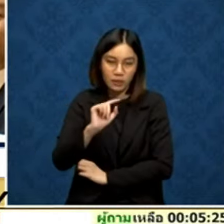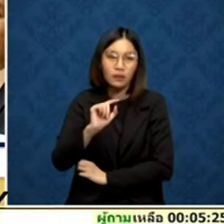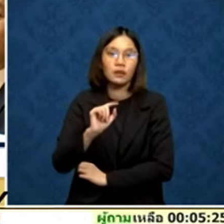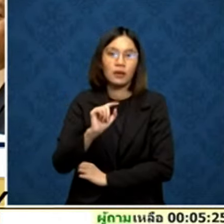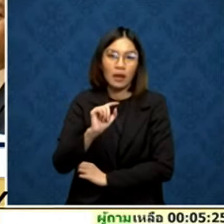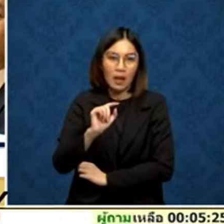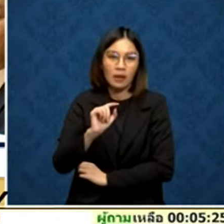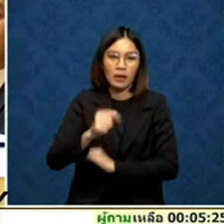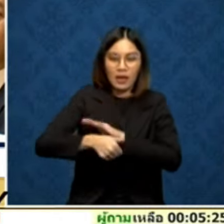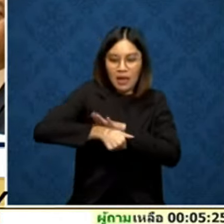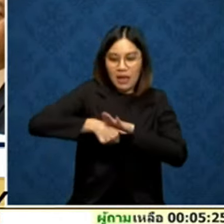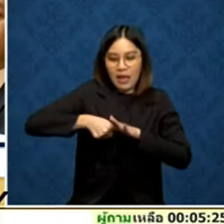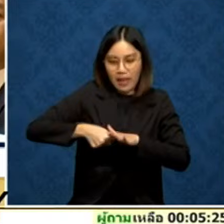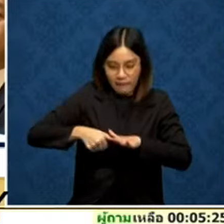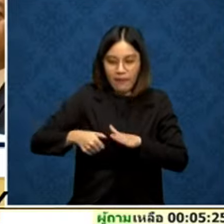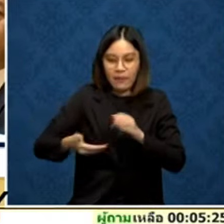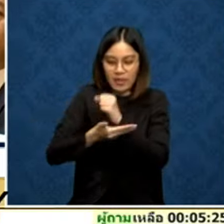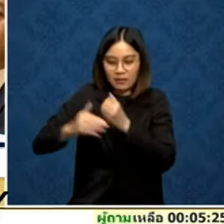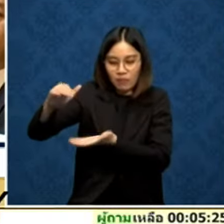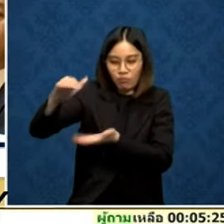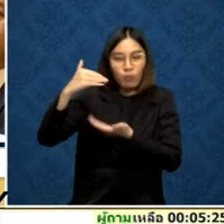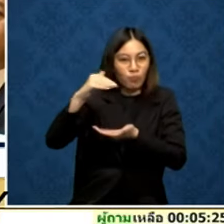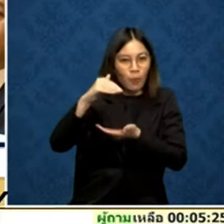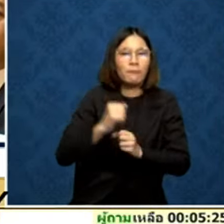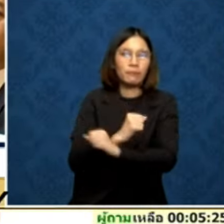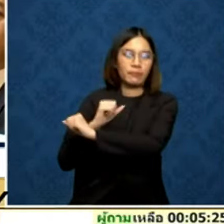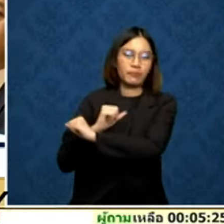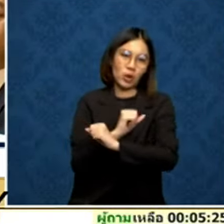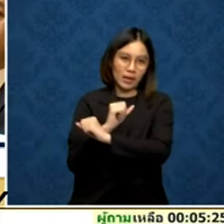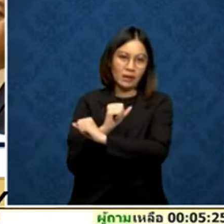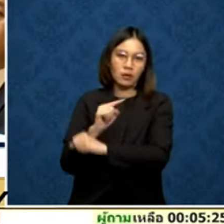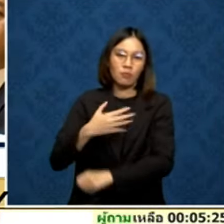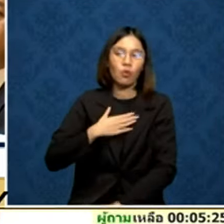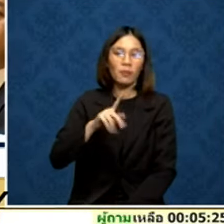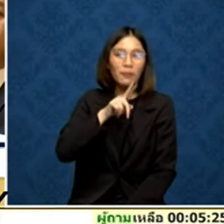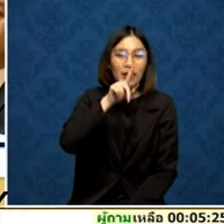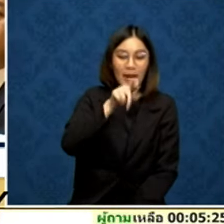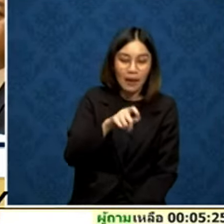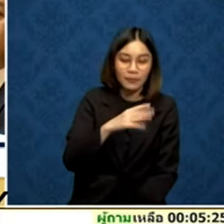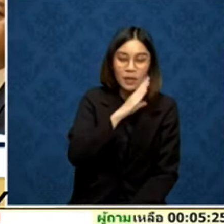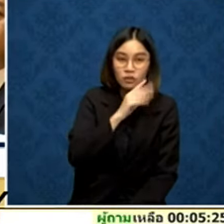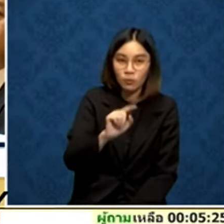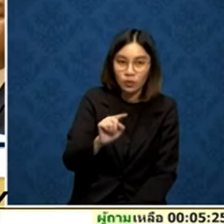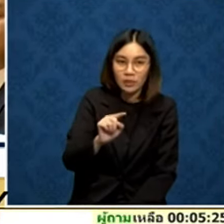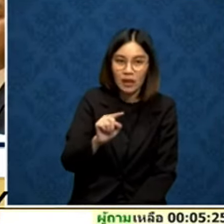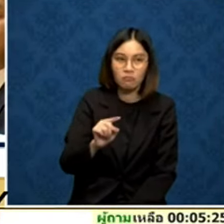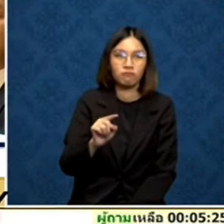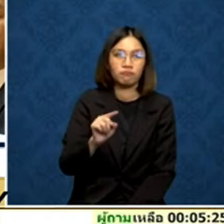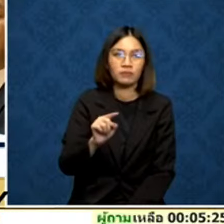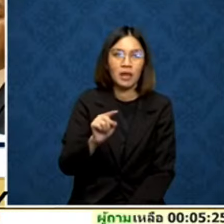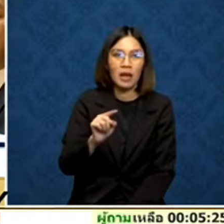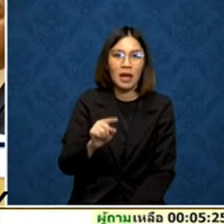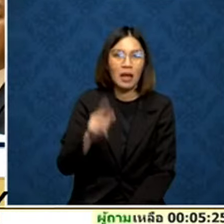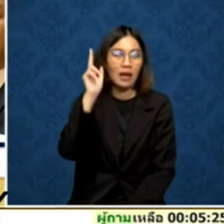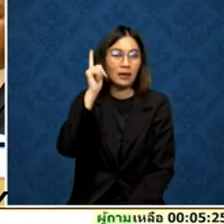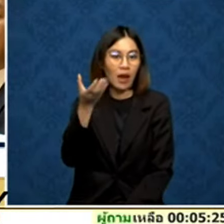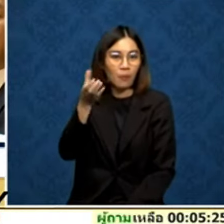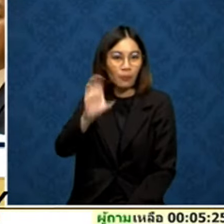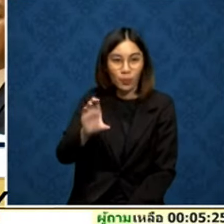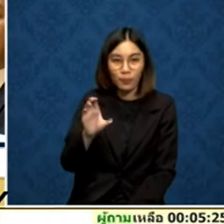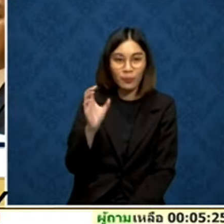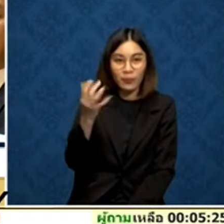เพื่อไม่ให้มีการลักลอบเอายาเสพติดเข้ามานะครับผมก็ไปถามดูว่าถ้าเกิดเนี่ยเราเองเราไม่มีการแพร่ข่าวไปเลยว่าทำ